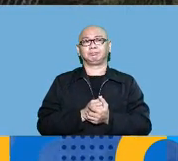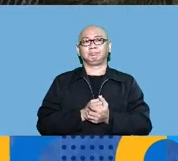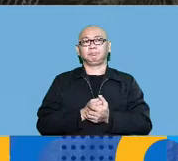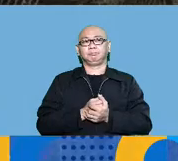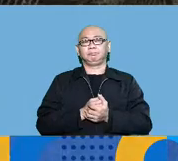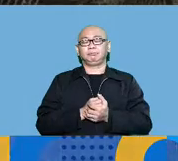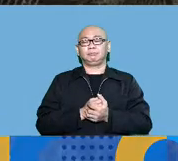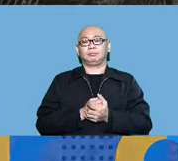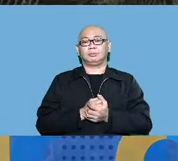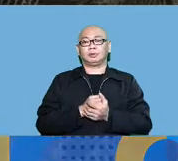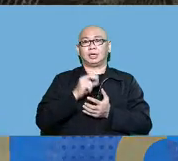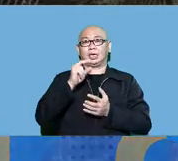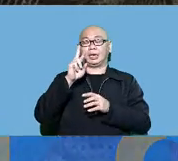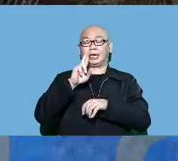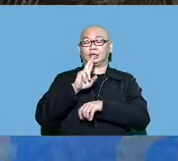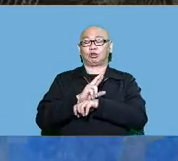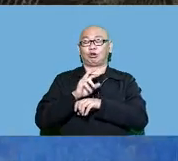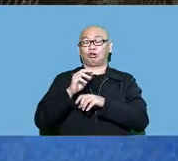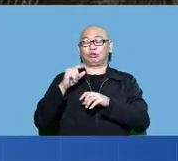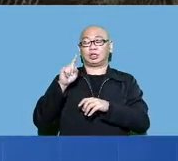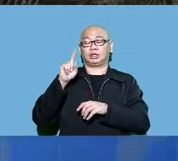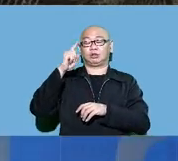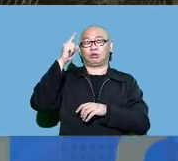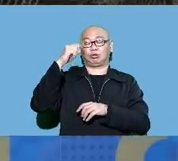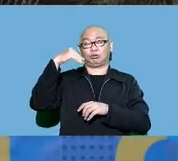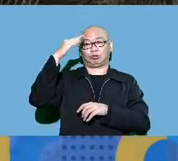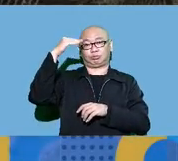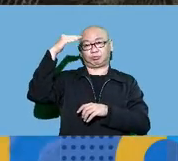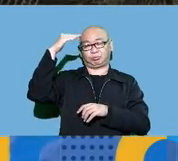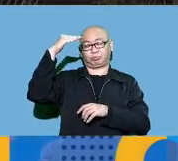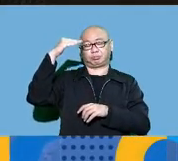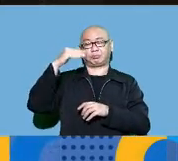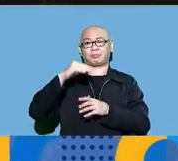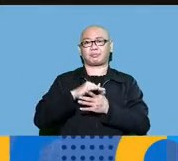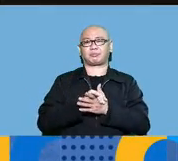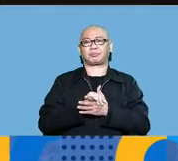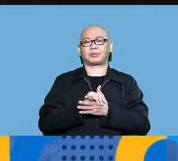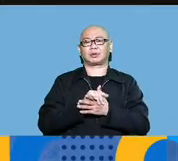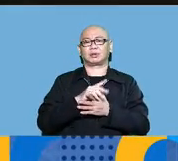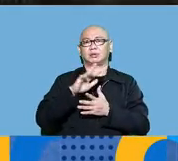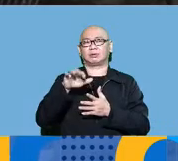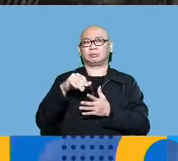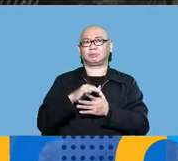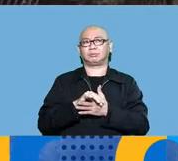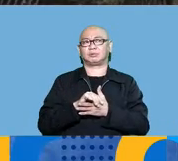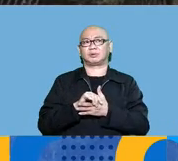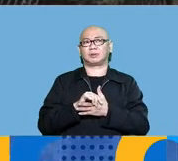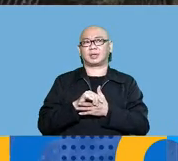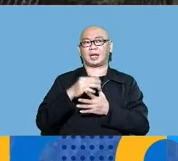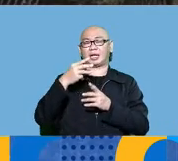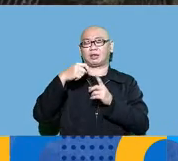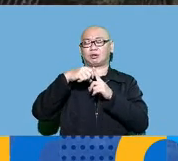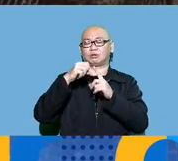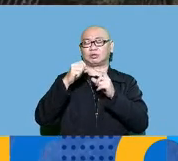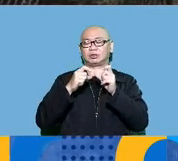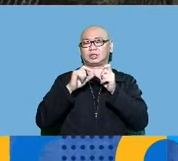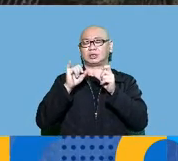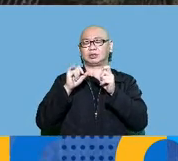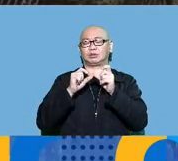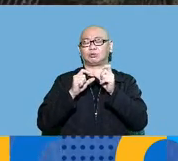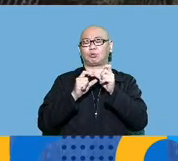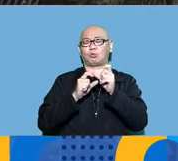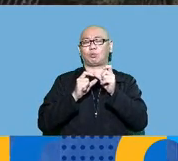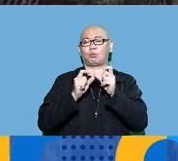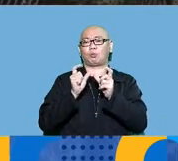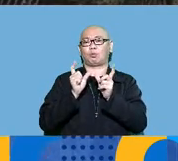Para Rektor Senior, Prof. Dr. Retmono, Prof. Dr. Rasti, Eko Siswoyo, MSc, Prof.